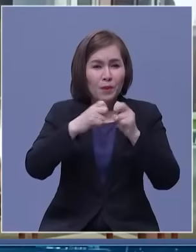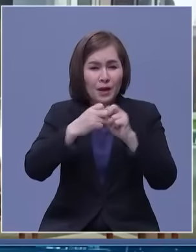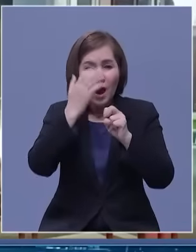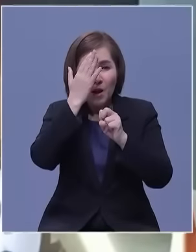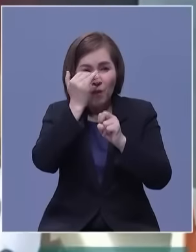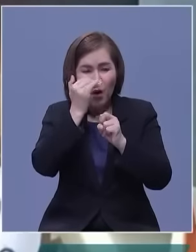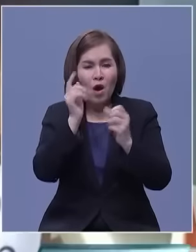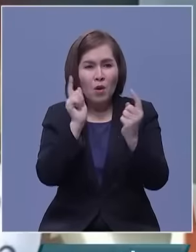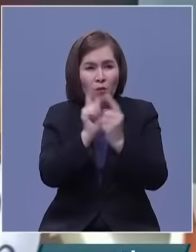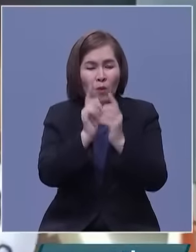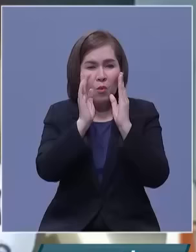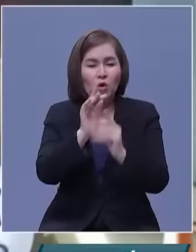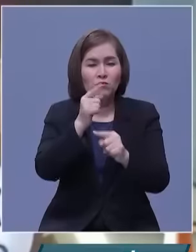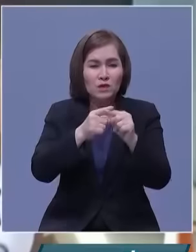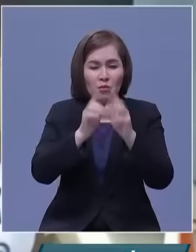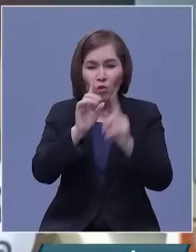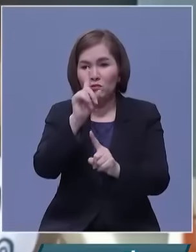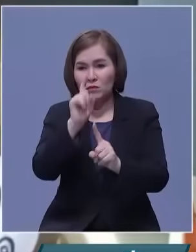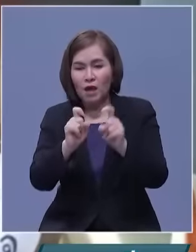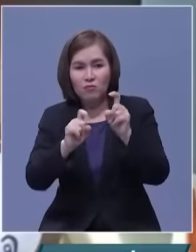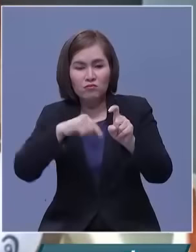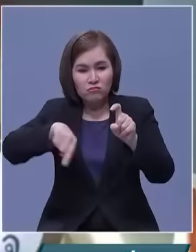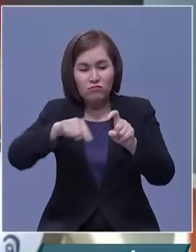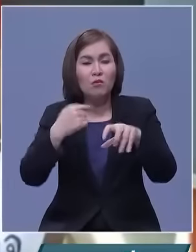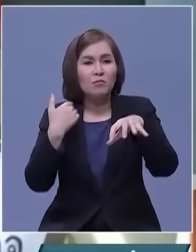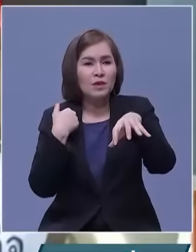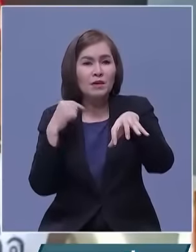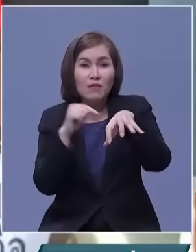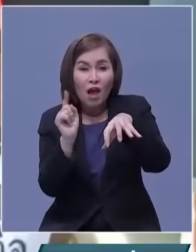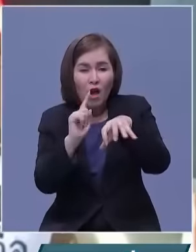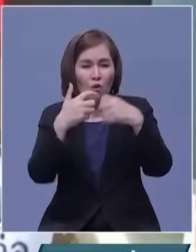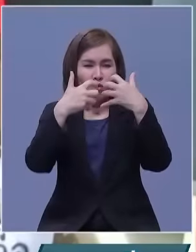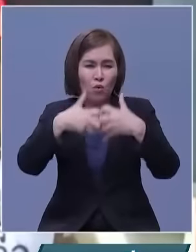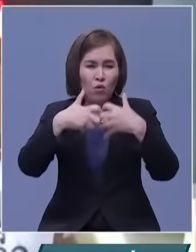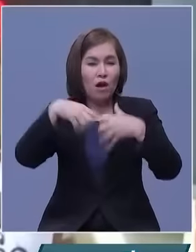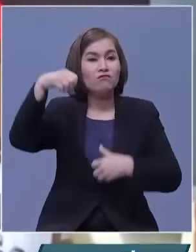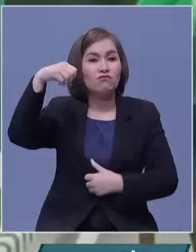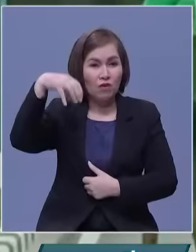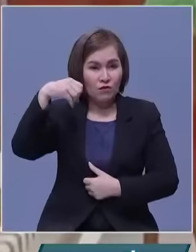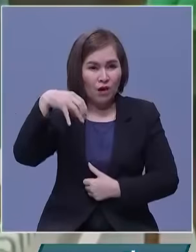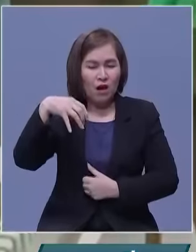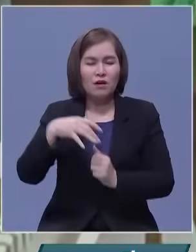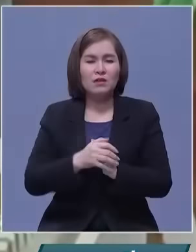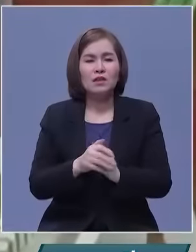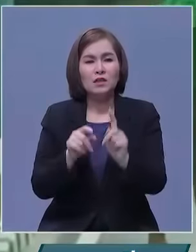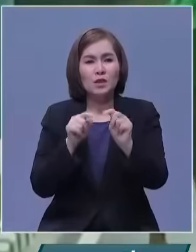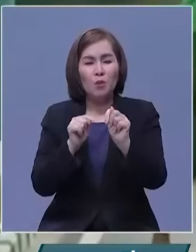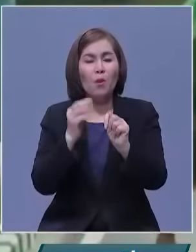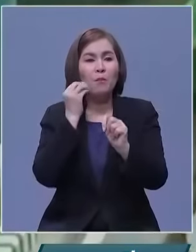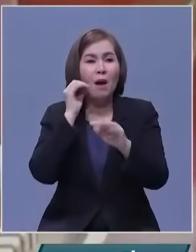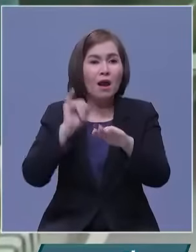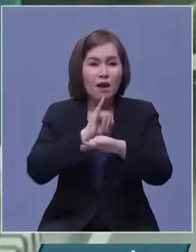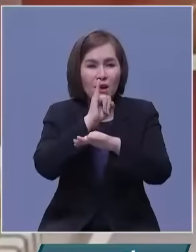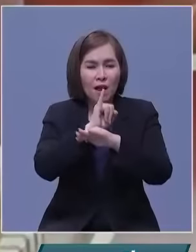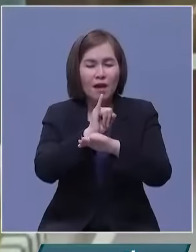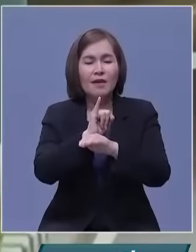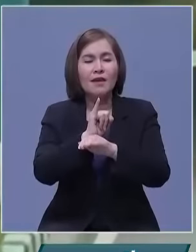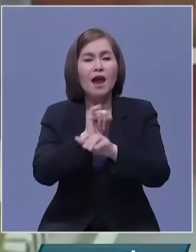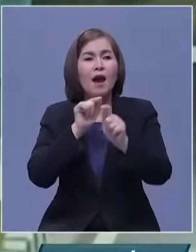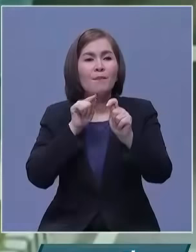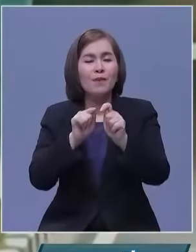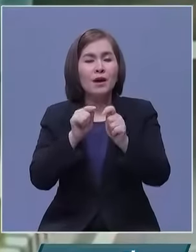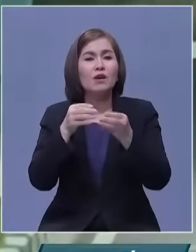รับบาดเจ็บและเสียชีวิตหลายรายนะครับเหตุการณ์นี้เกิดขึ้นในโรงงานผลิตไฟฟ้าแห่งหนึในพื้นที่ตำบลบ้านไร่อำเภอดำเนิน